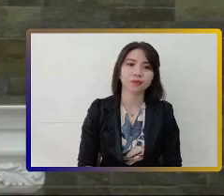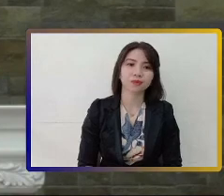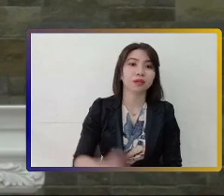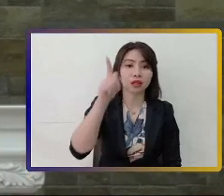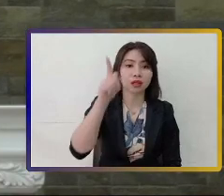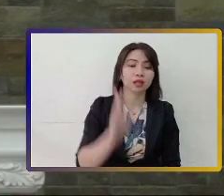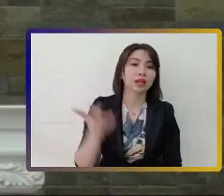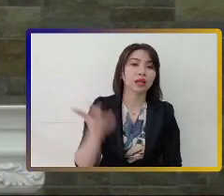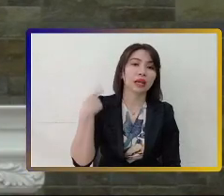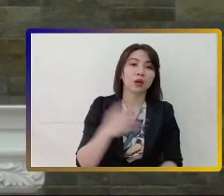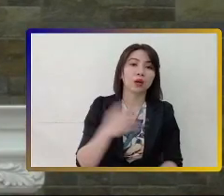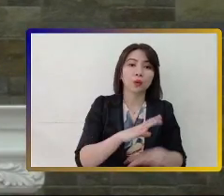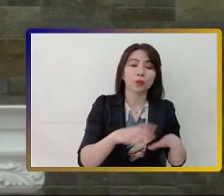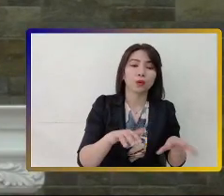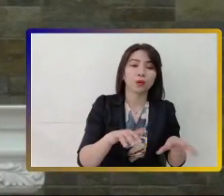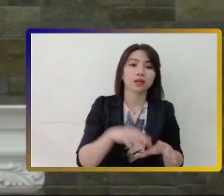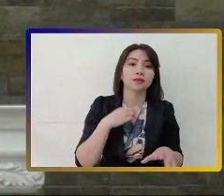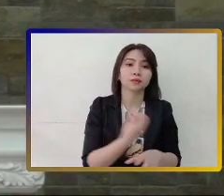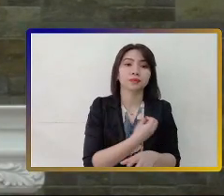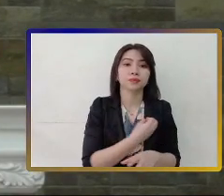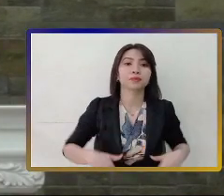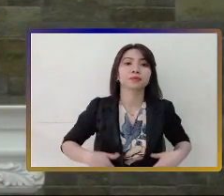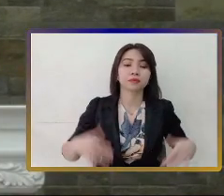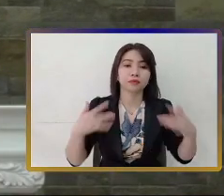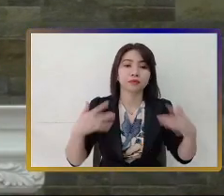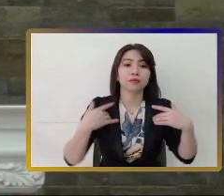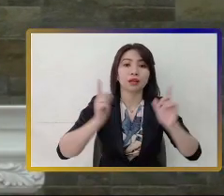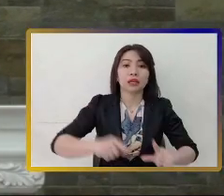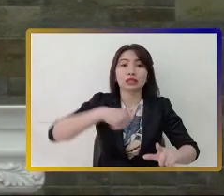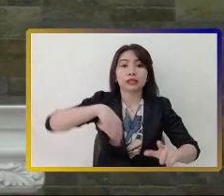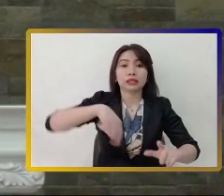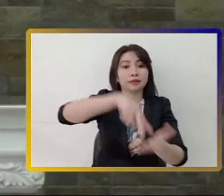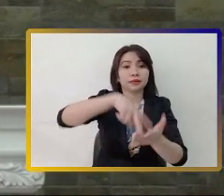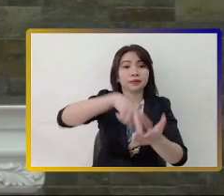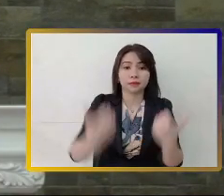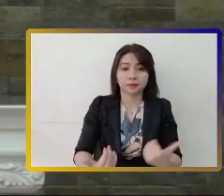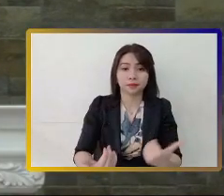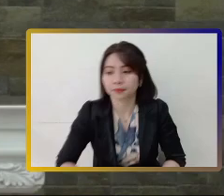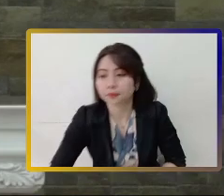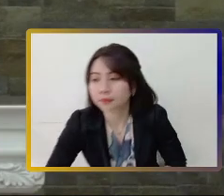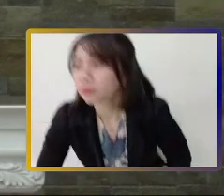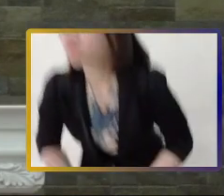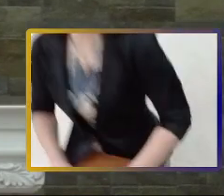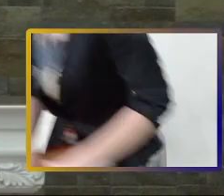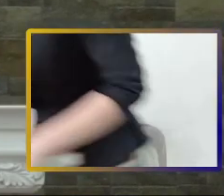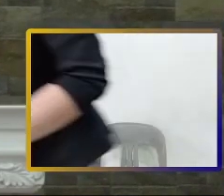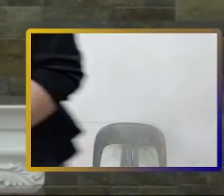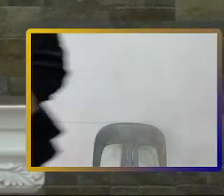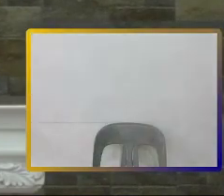life. How about it this morning? Shall we all stand, please? Father,